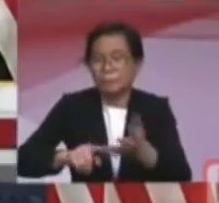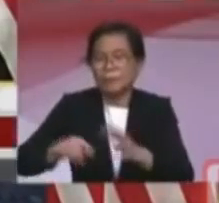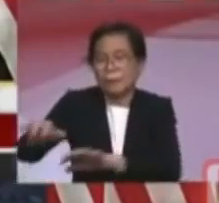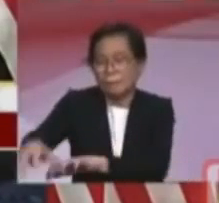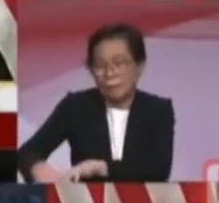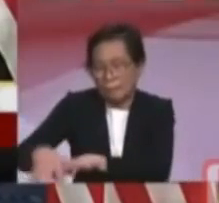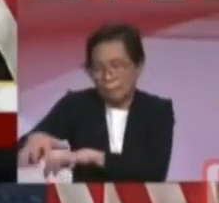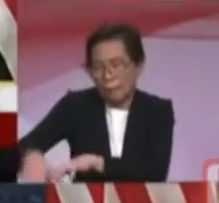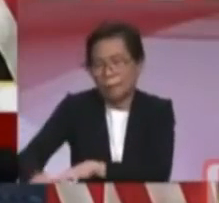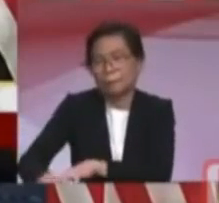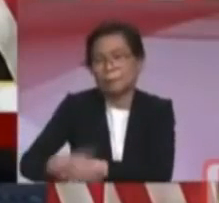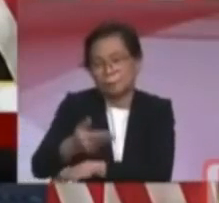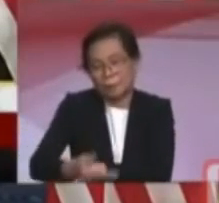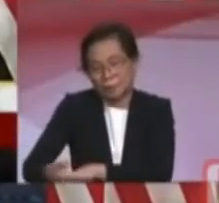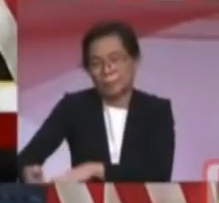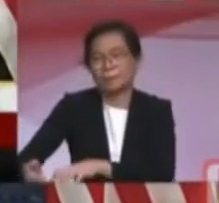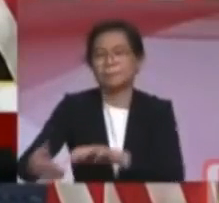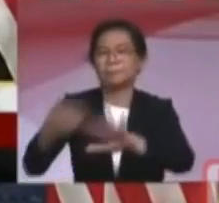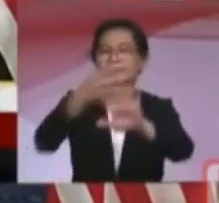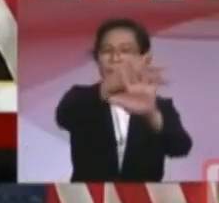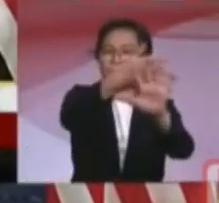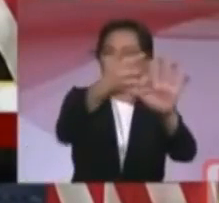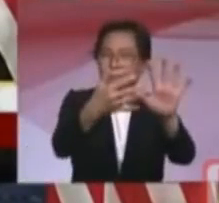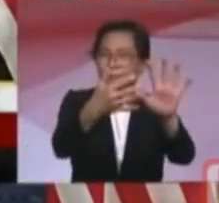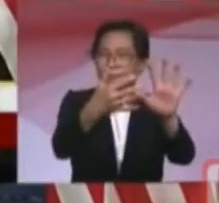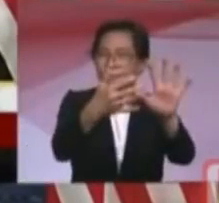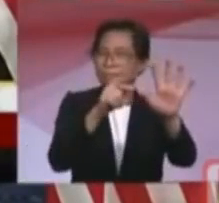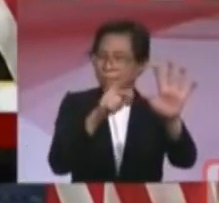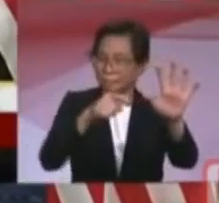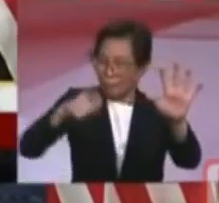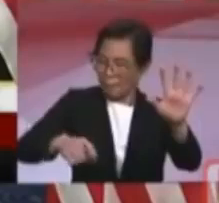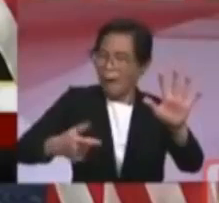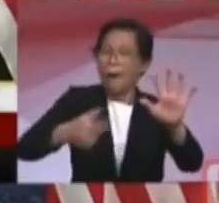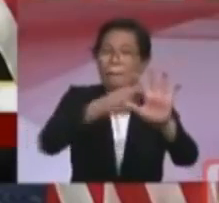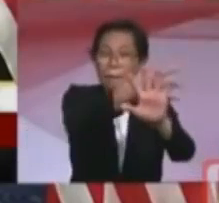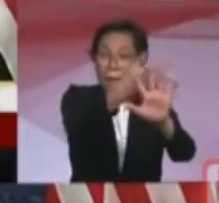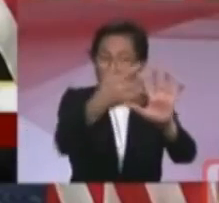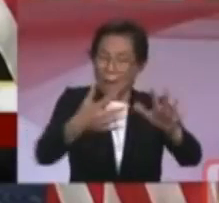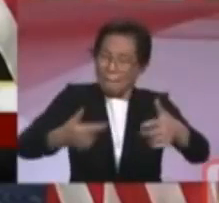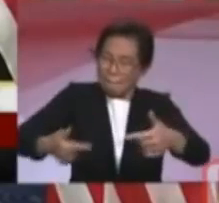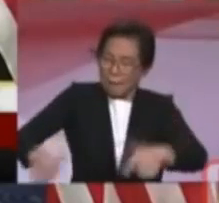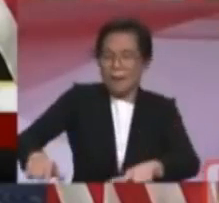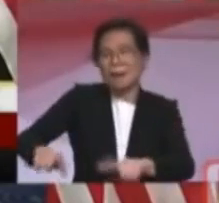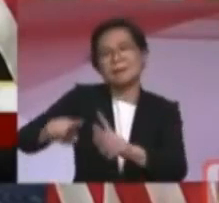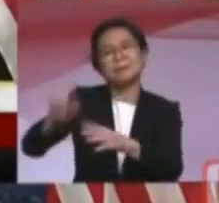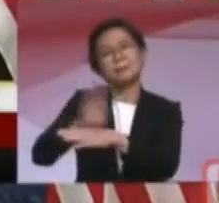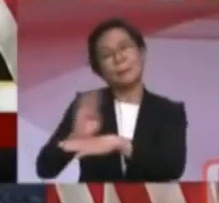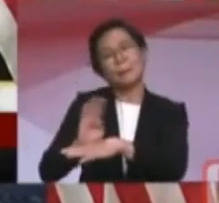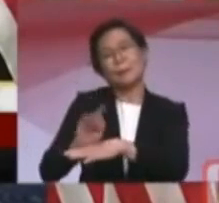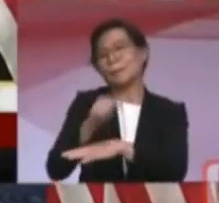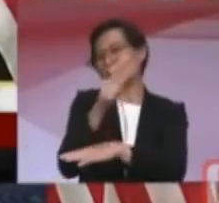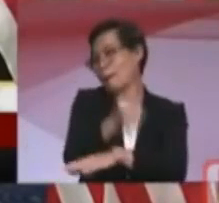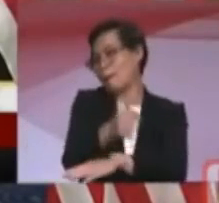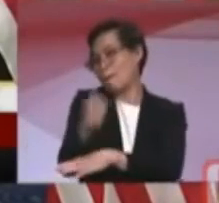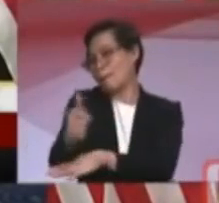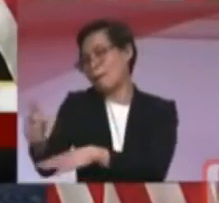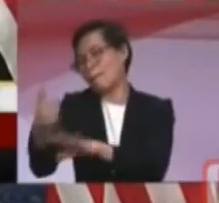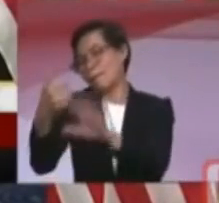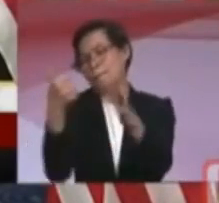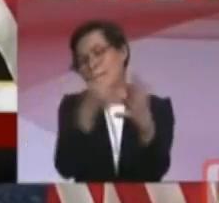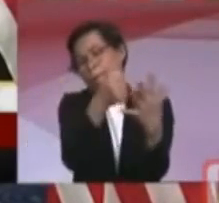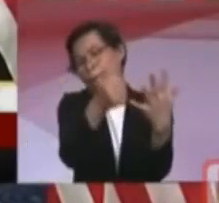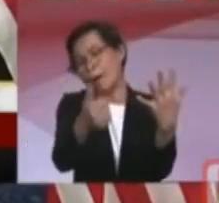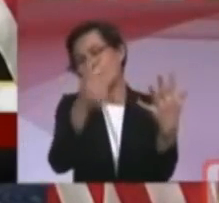peladangan dan komoditi sekte-sekte ini dibedah bo operasi karena peranannya